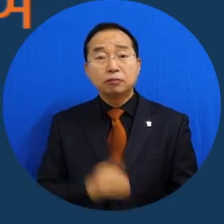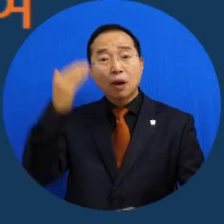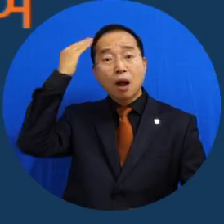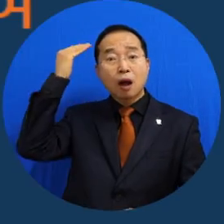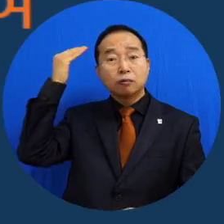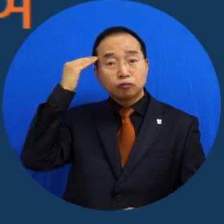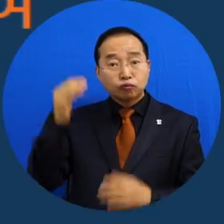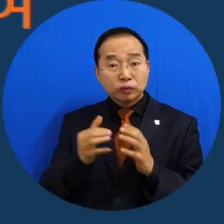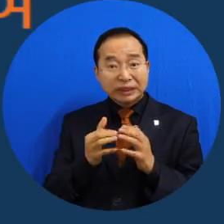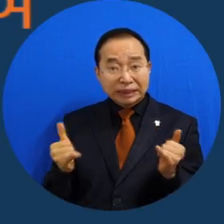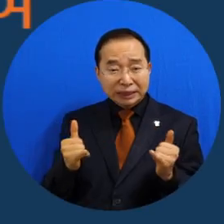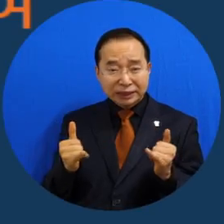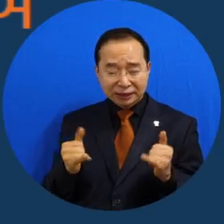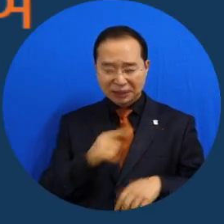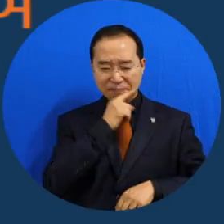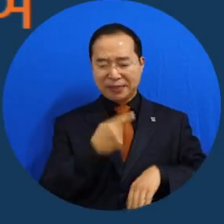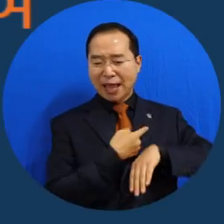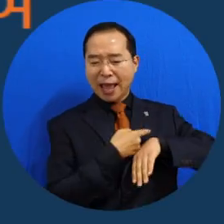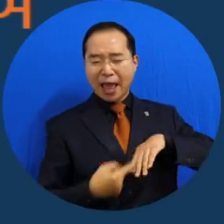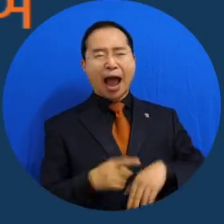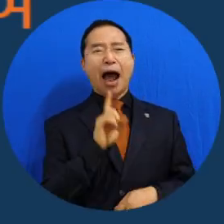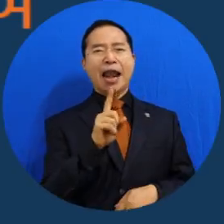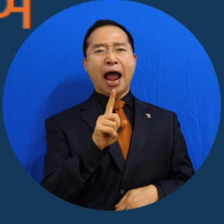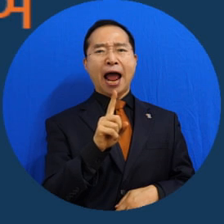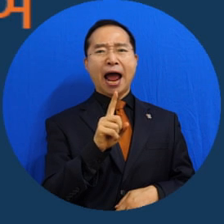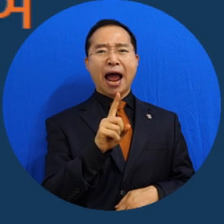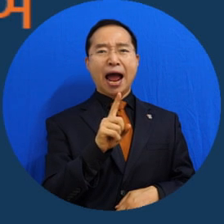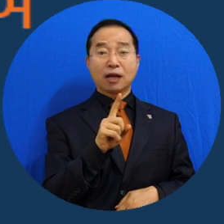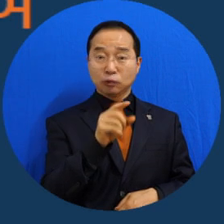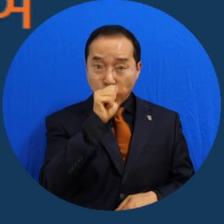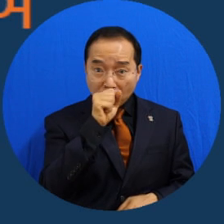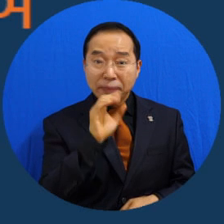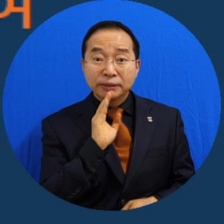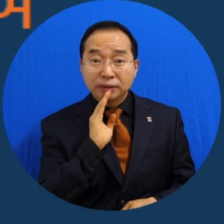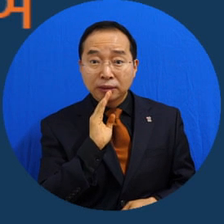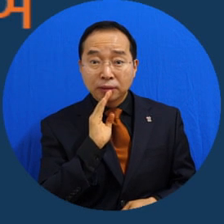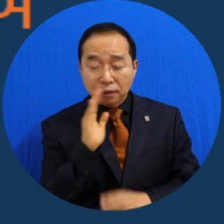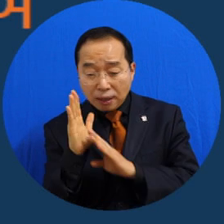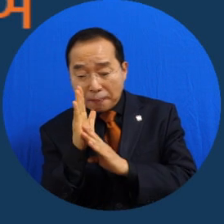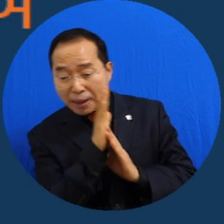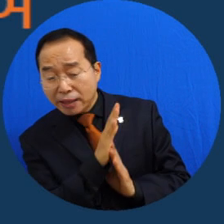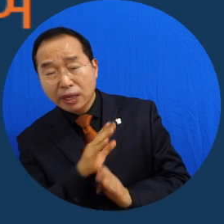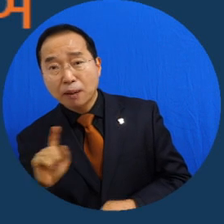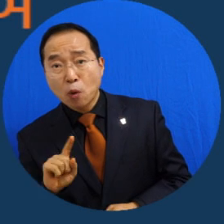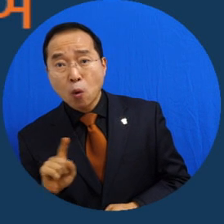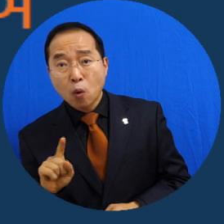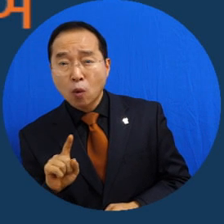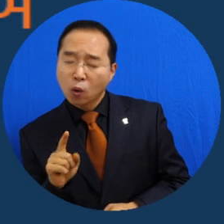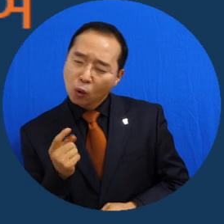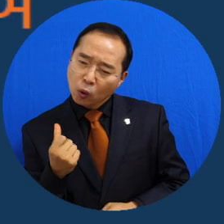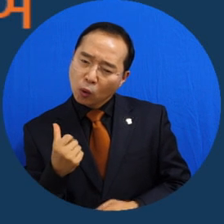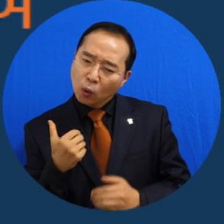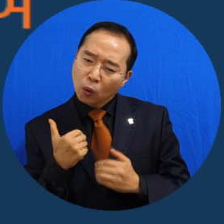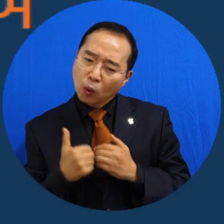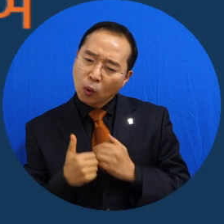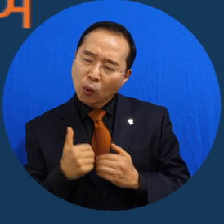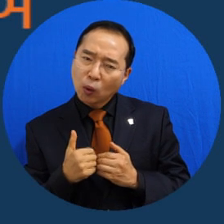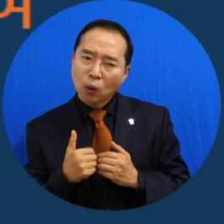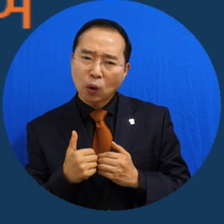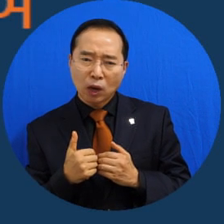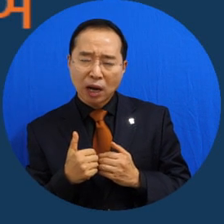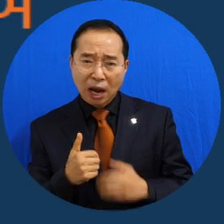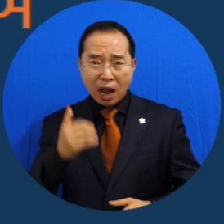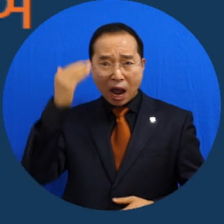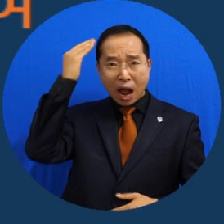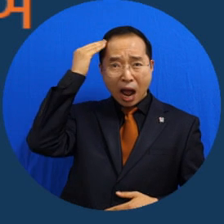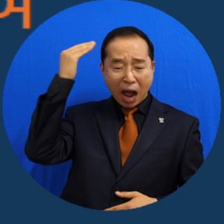그래서 우리는 순혈주의, 어떻게 보면은 저거는 좋은 말인데 저거에 상반되지 않지만 조금